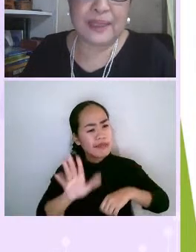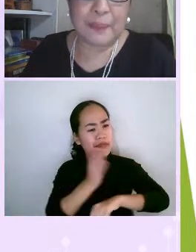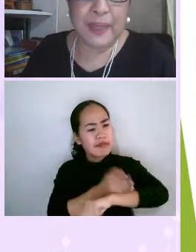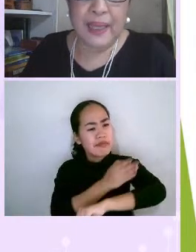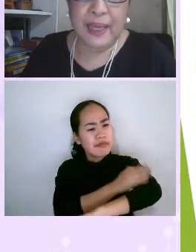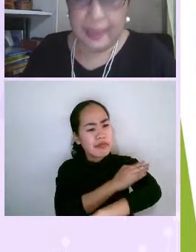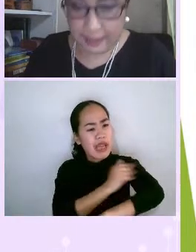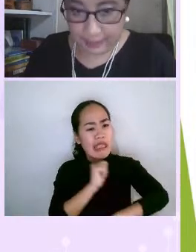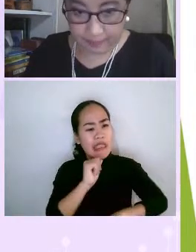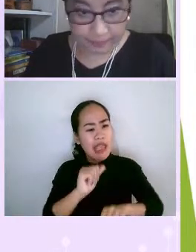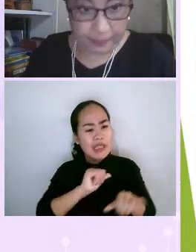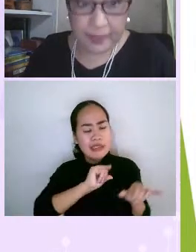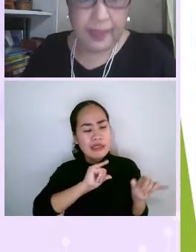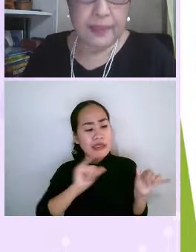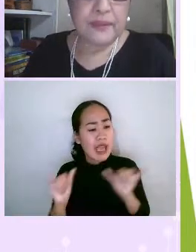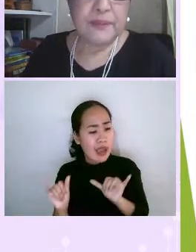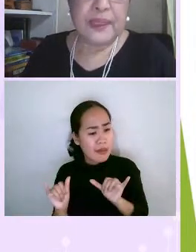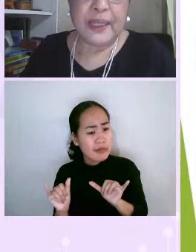same yung ating